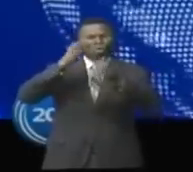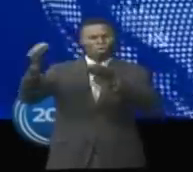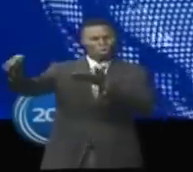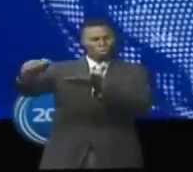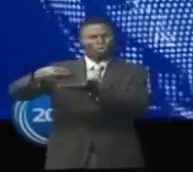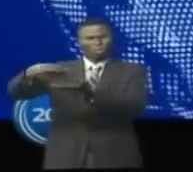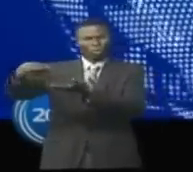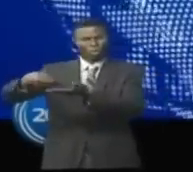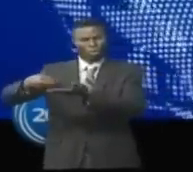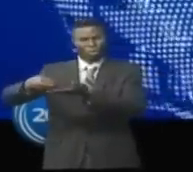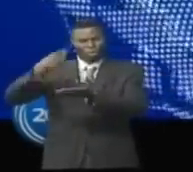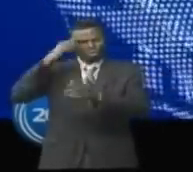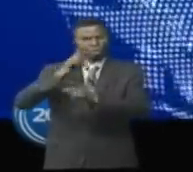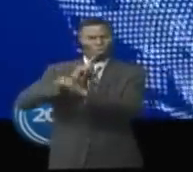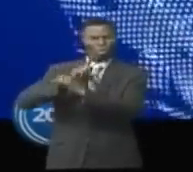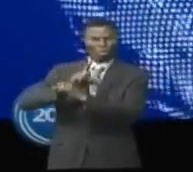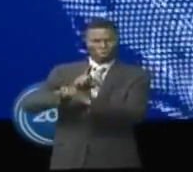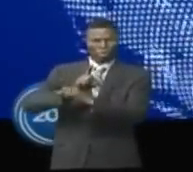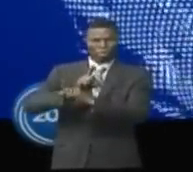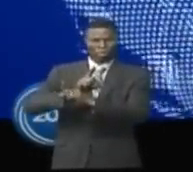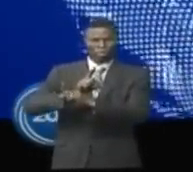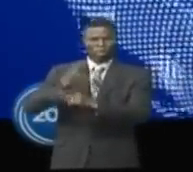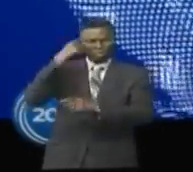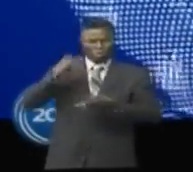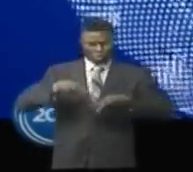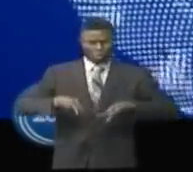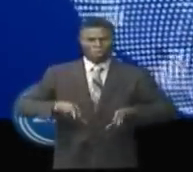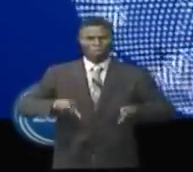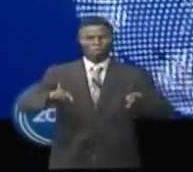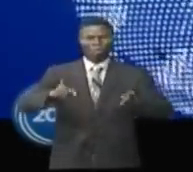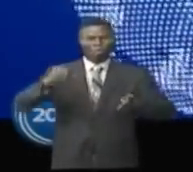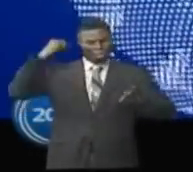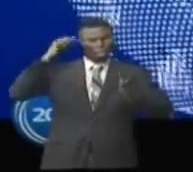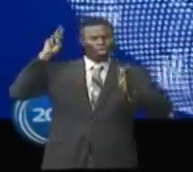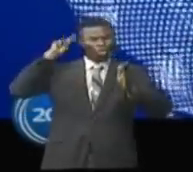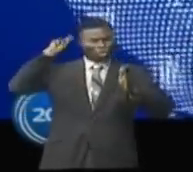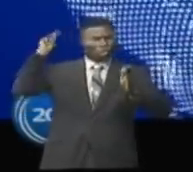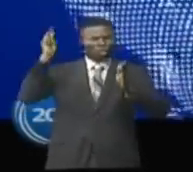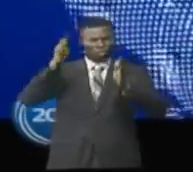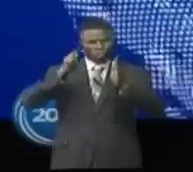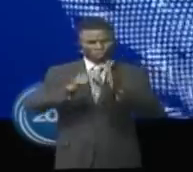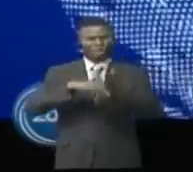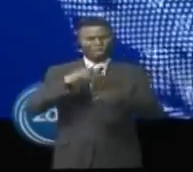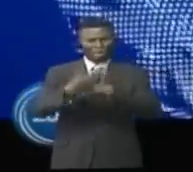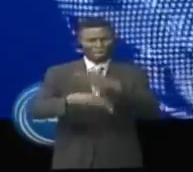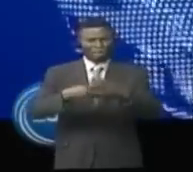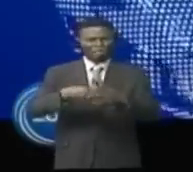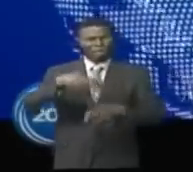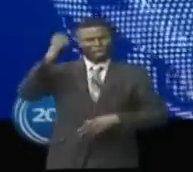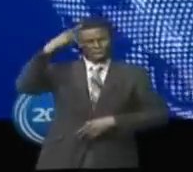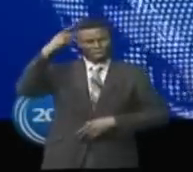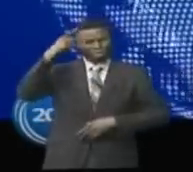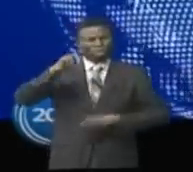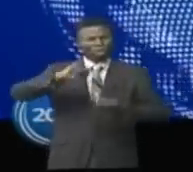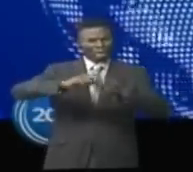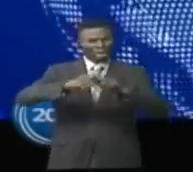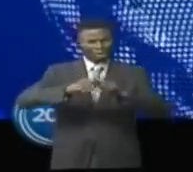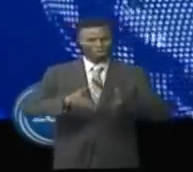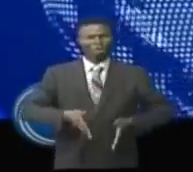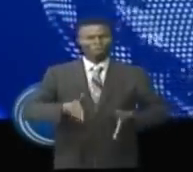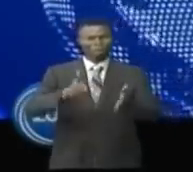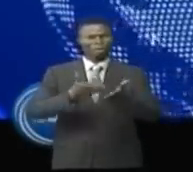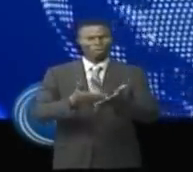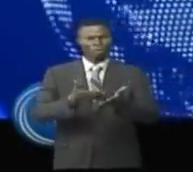mobilisation de fonds pour permettre au gouvernement de réaliser sa politique d'entretien